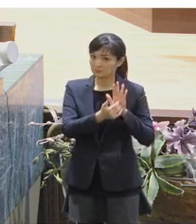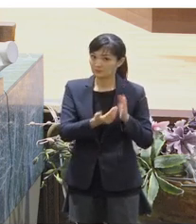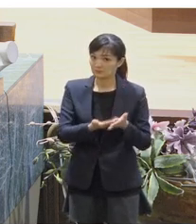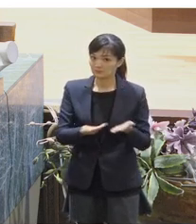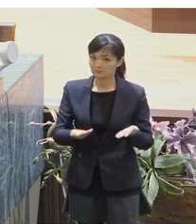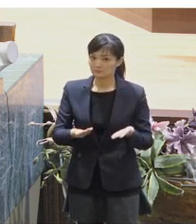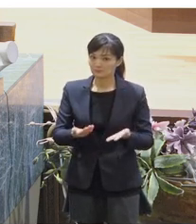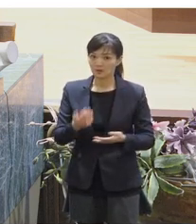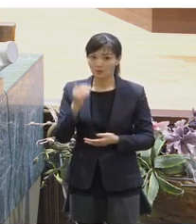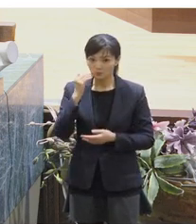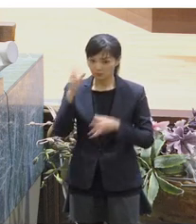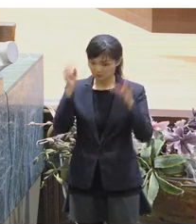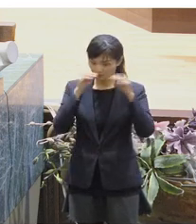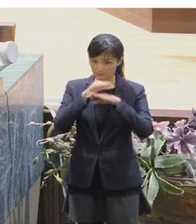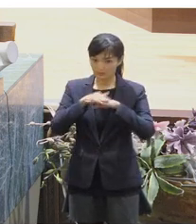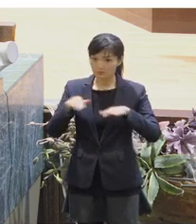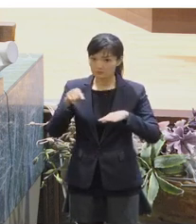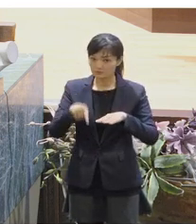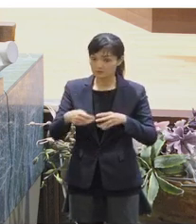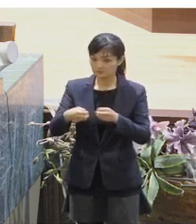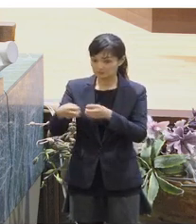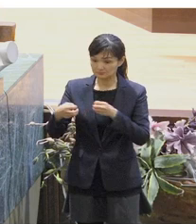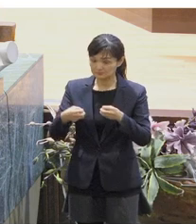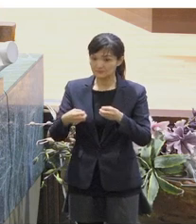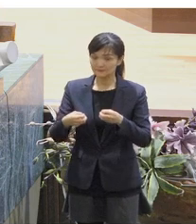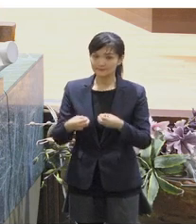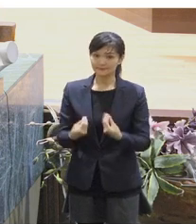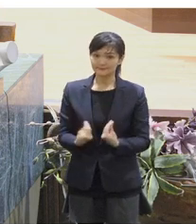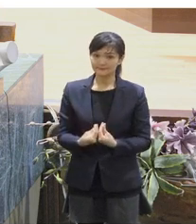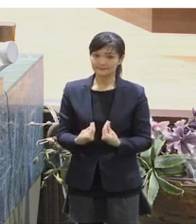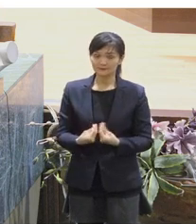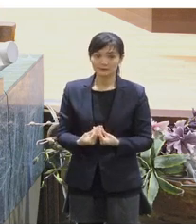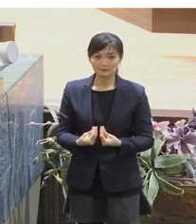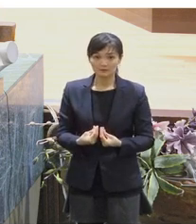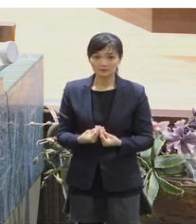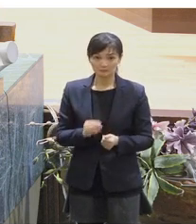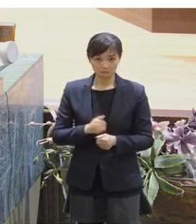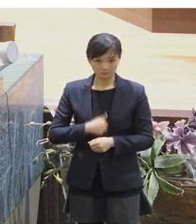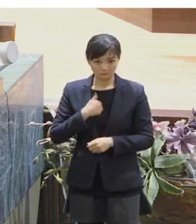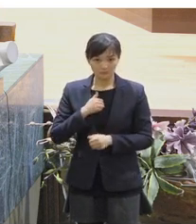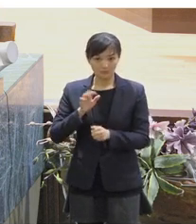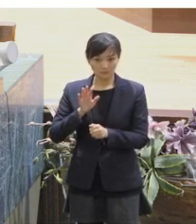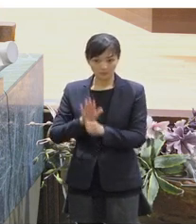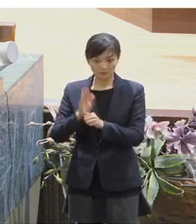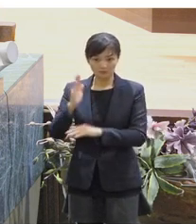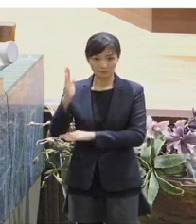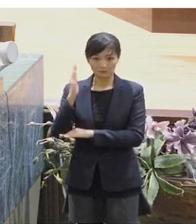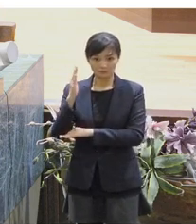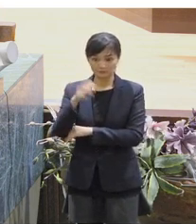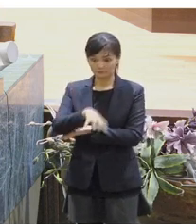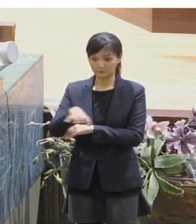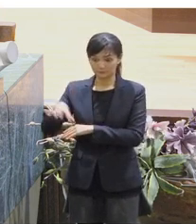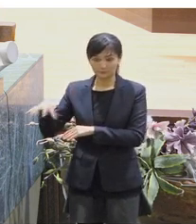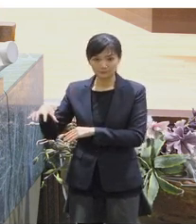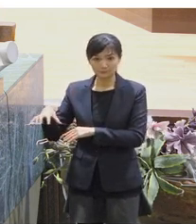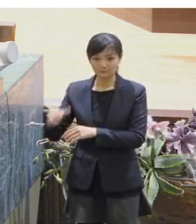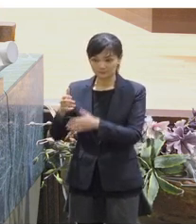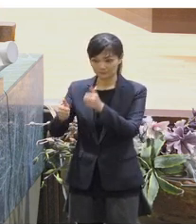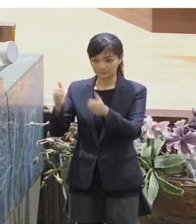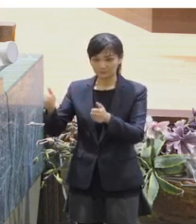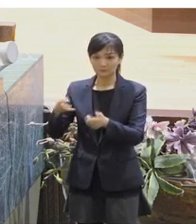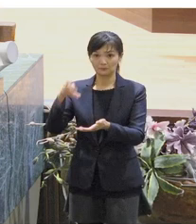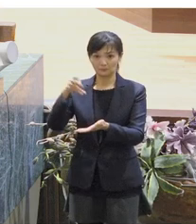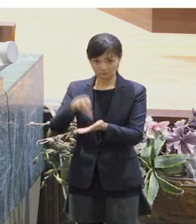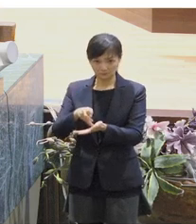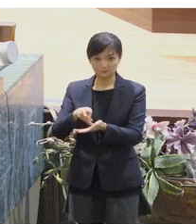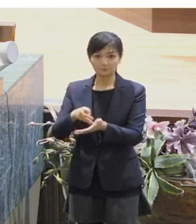这种对于治安的想象或是讨论，其实并没有去改变公务机关是要长官签了事